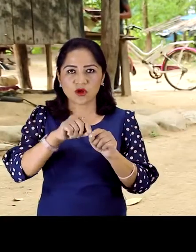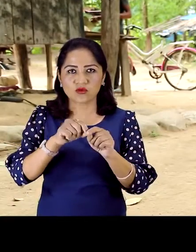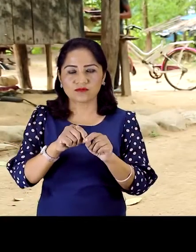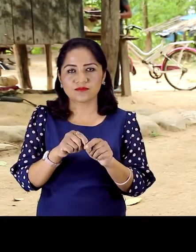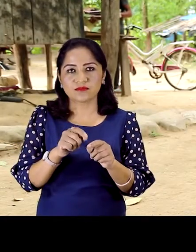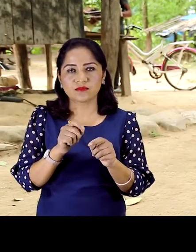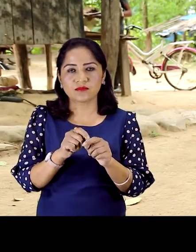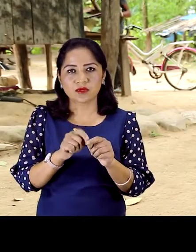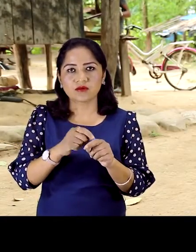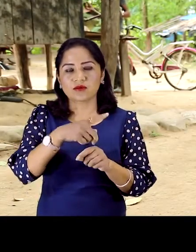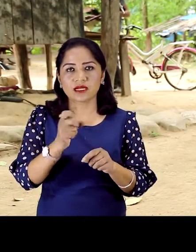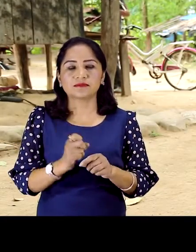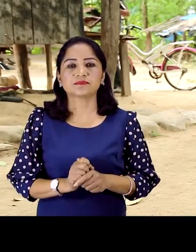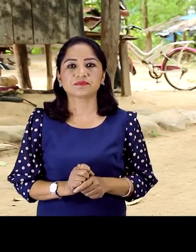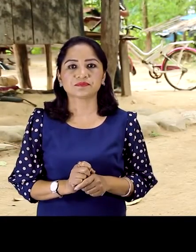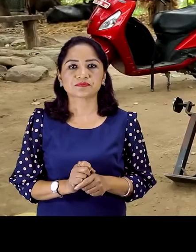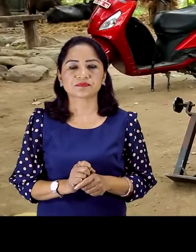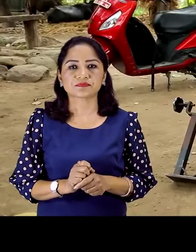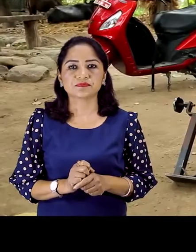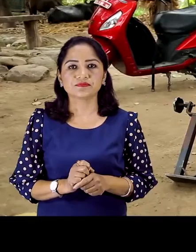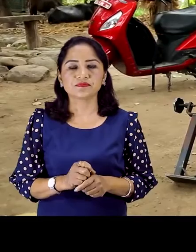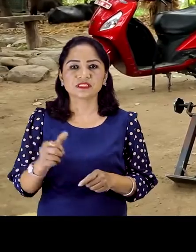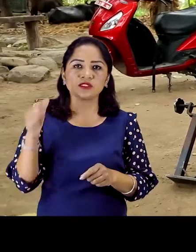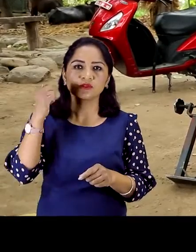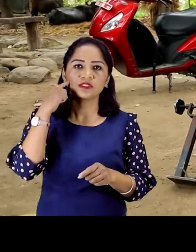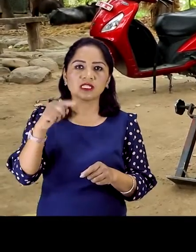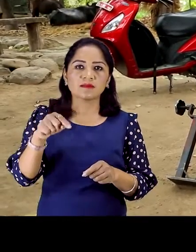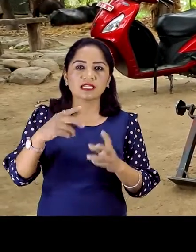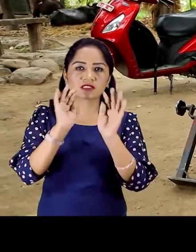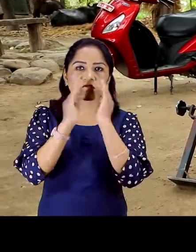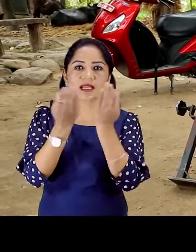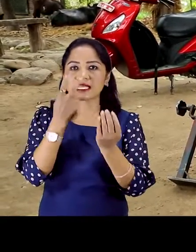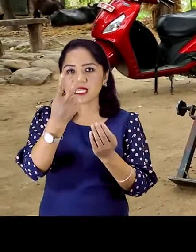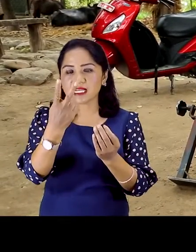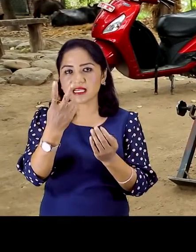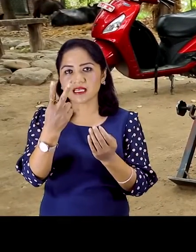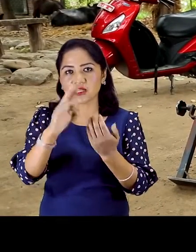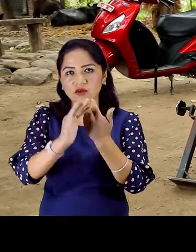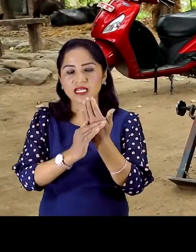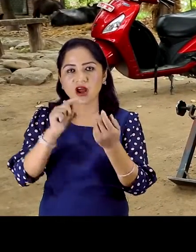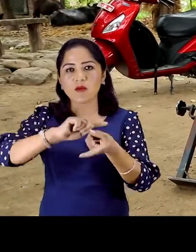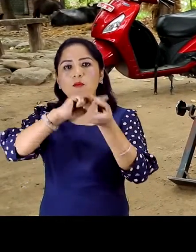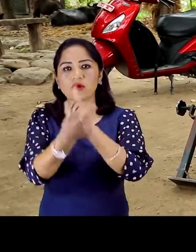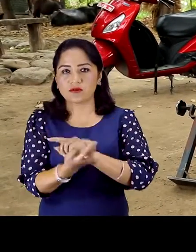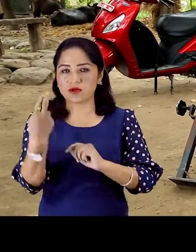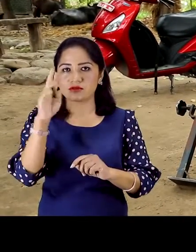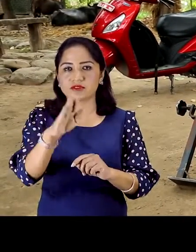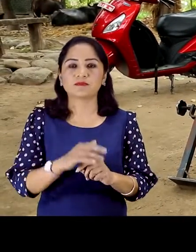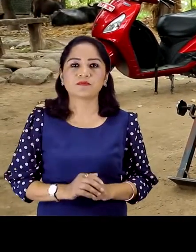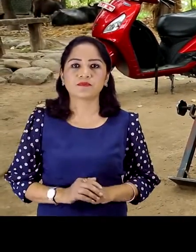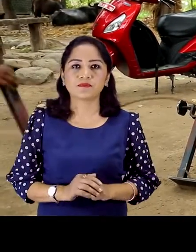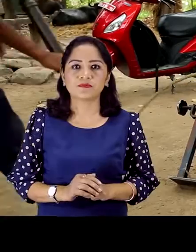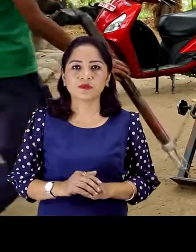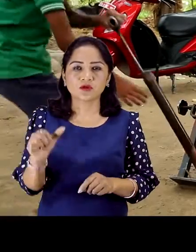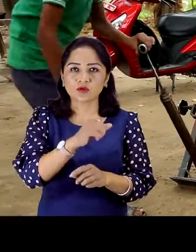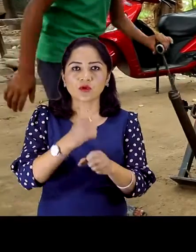वला बने का चानोनी हिजूका दिन मा समाज़ ले हर्इने देश्टिकोण पनी आजा परिवर्तन बहुने को छा